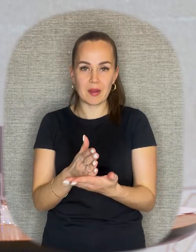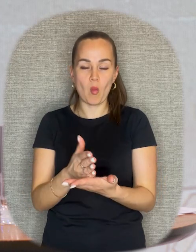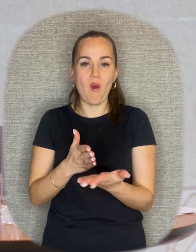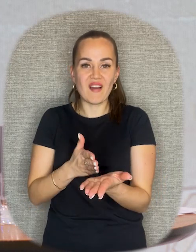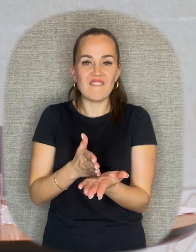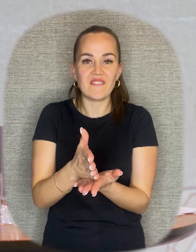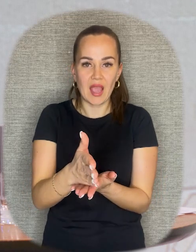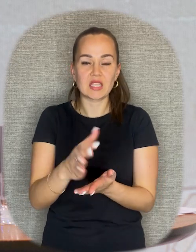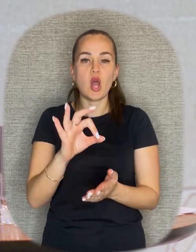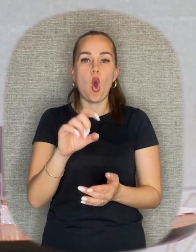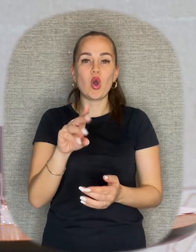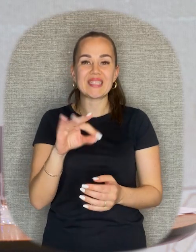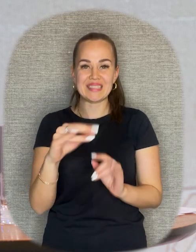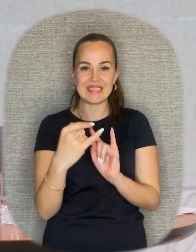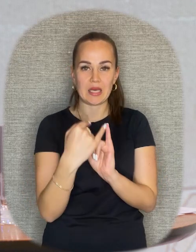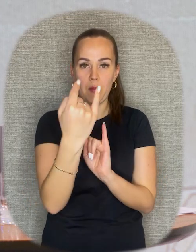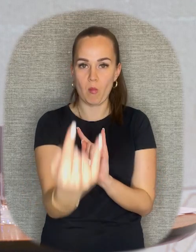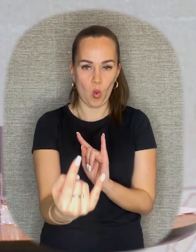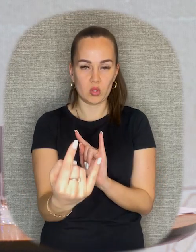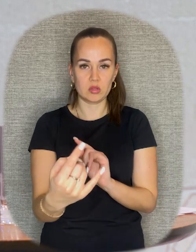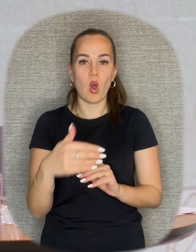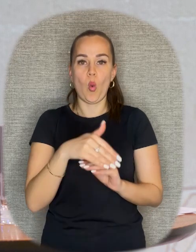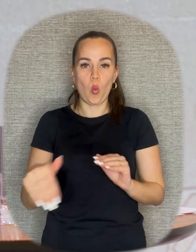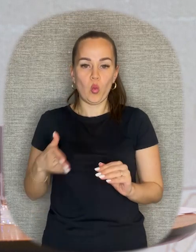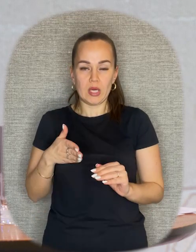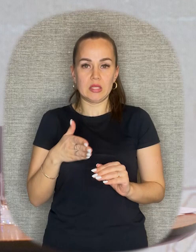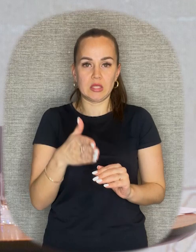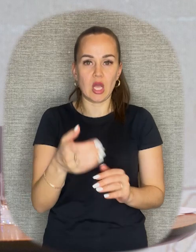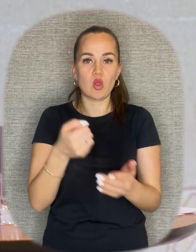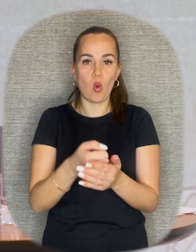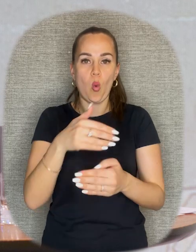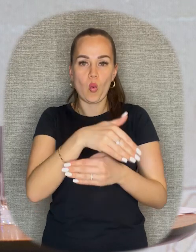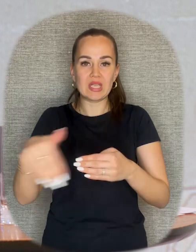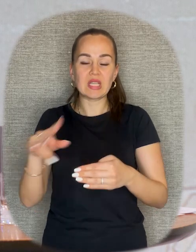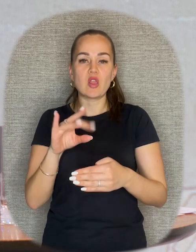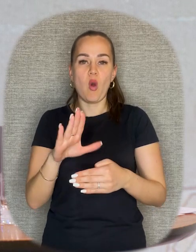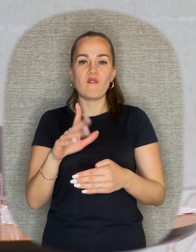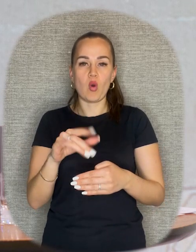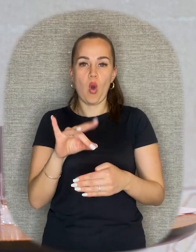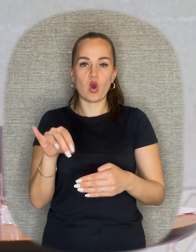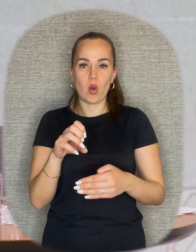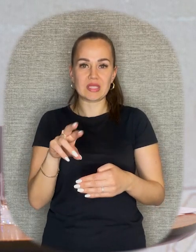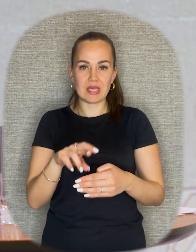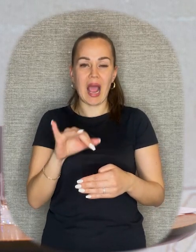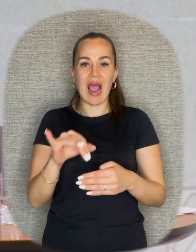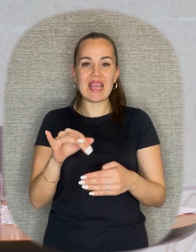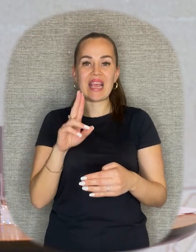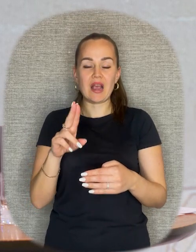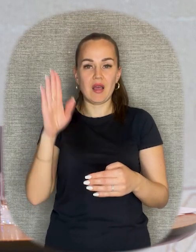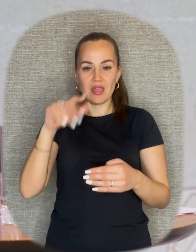вспомнила как вот всё сегодня связало что раньше не было прямого въезда на Охтинский